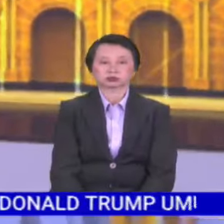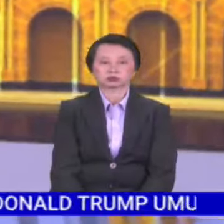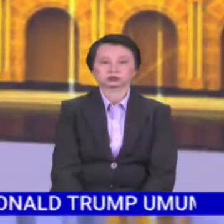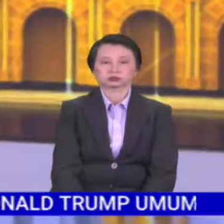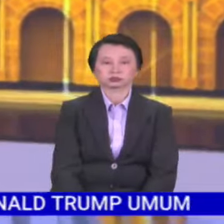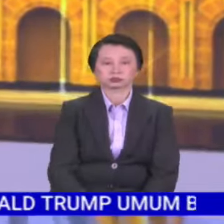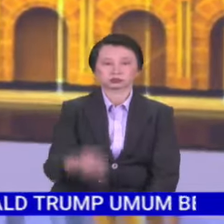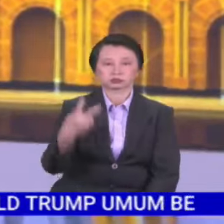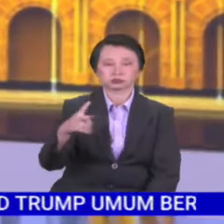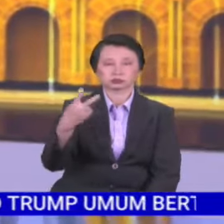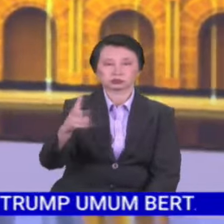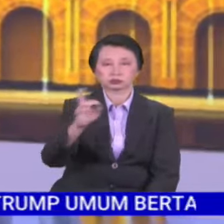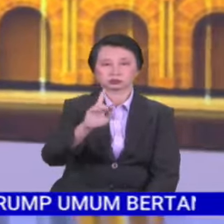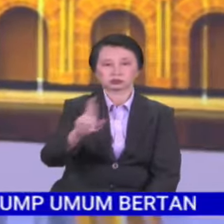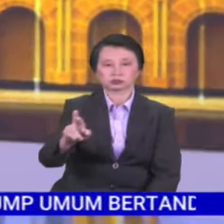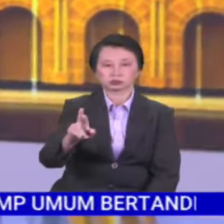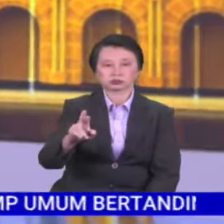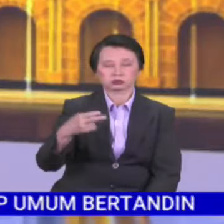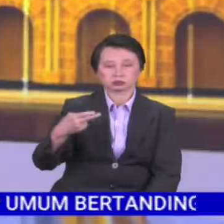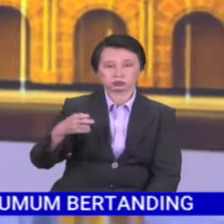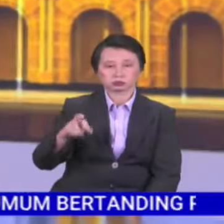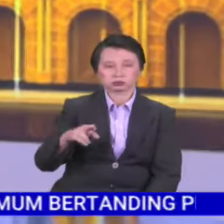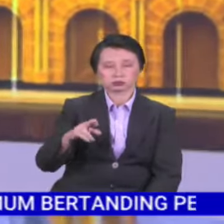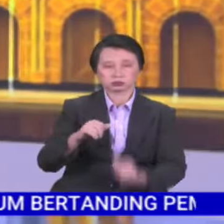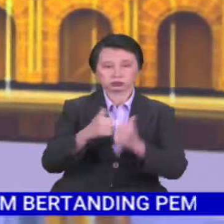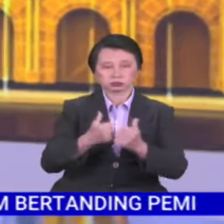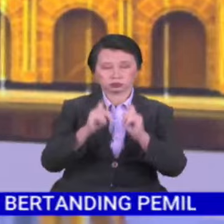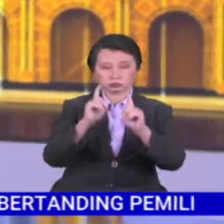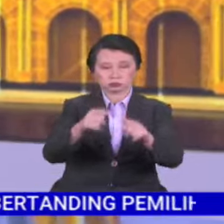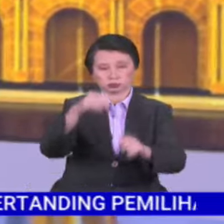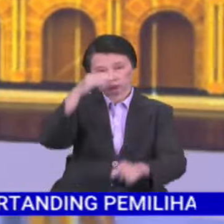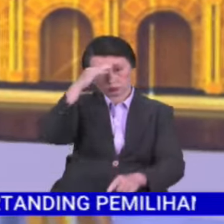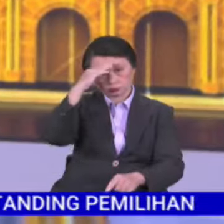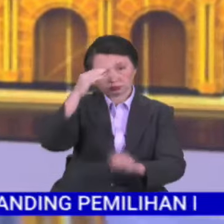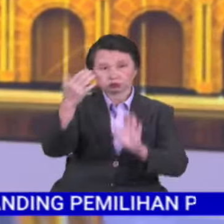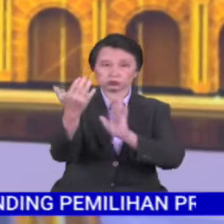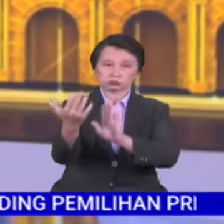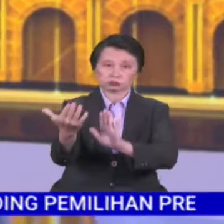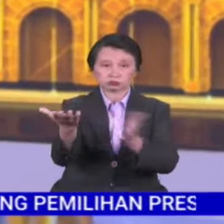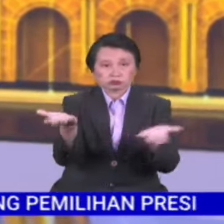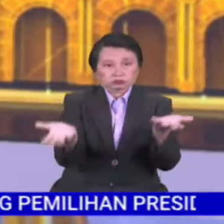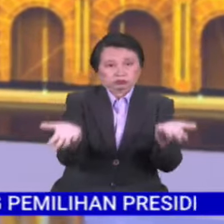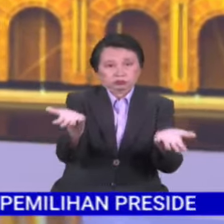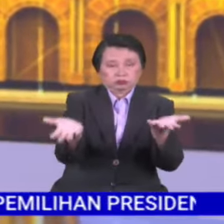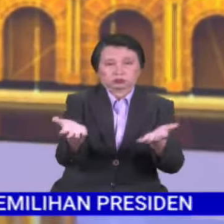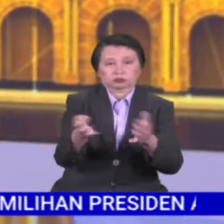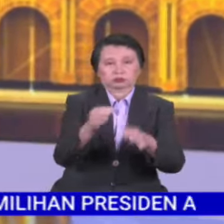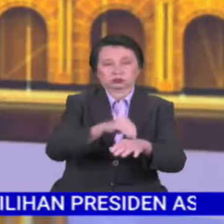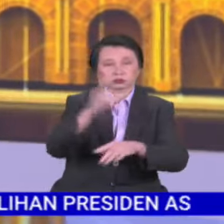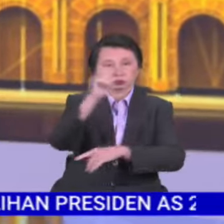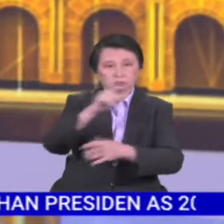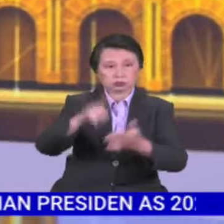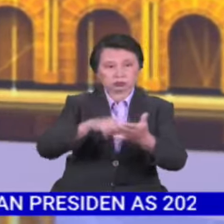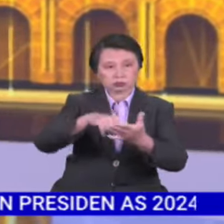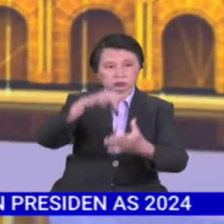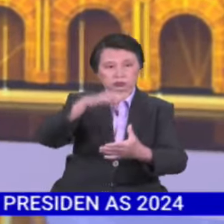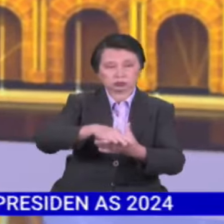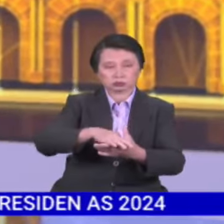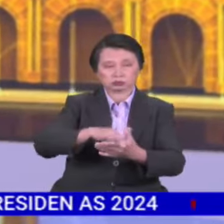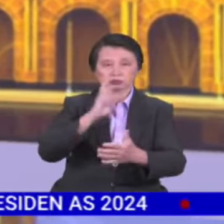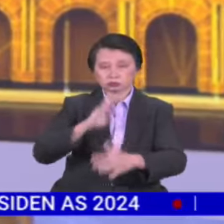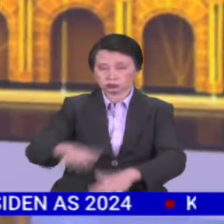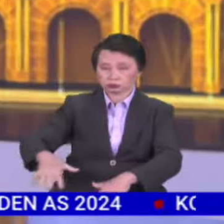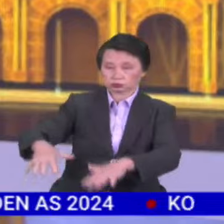Hampir 12,000 sumber manusia pelbagai agensi digerakkan di Johor bagi berdepan sebarang kemungkinan ketika hari mengundi dan bencana